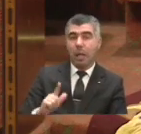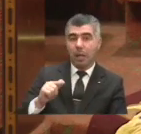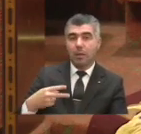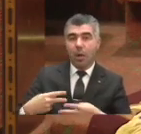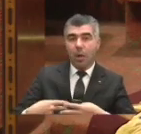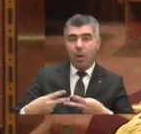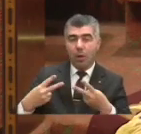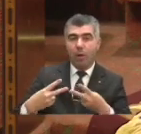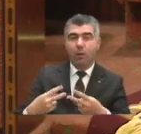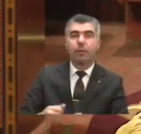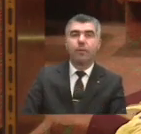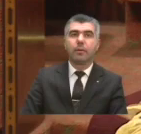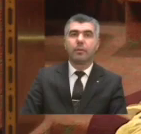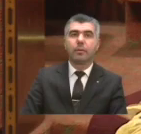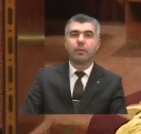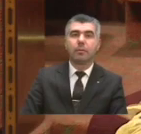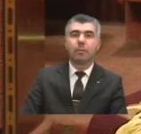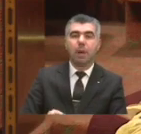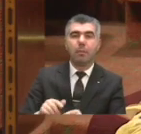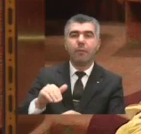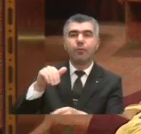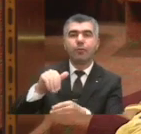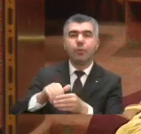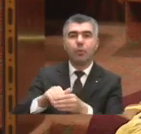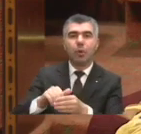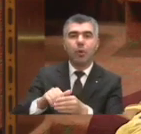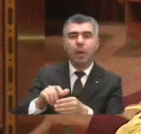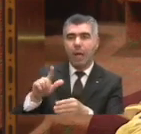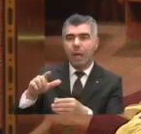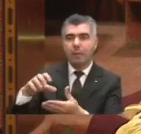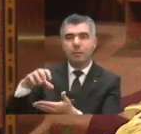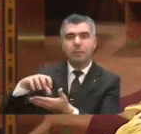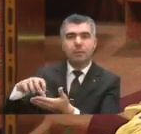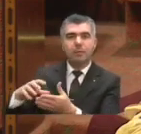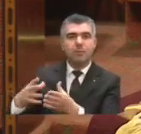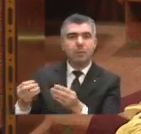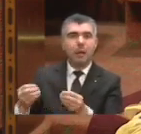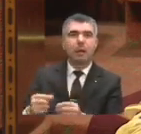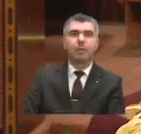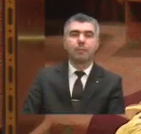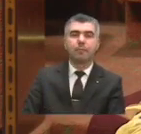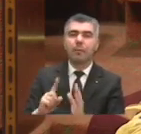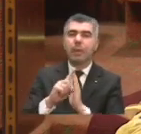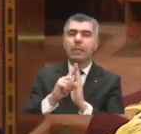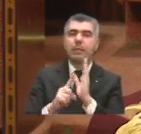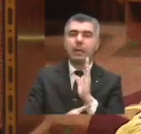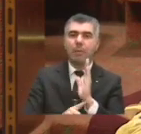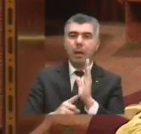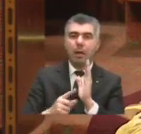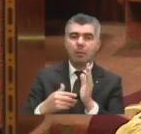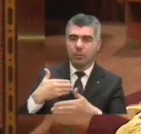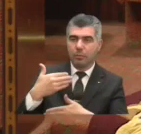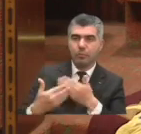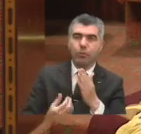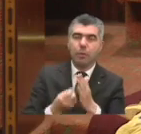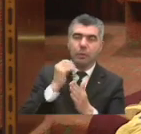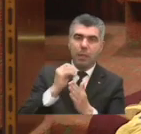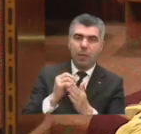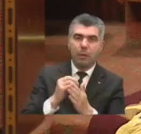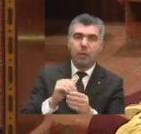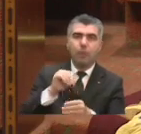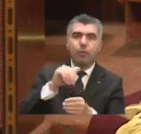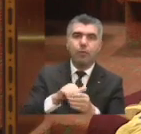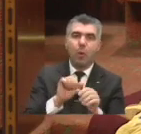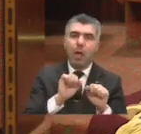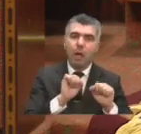لبعض الصناديق الموضوعاتية. نقول لكم في الأسابيع المقبلة غادي يتم إعلان على صناديق